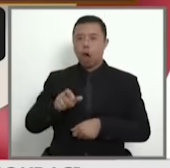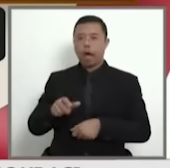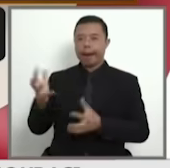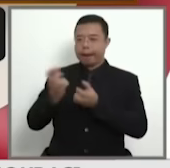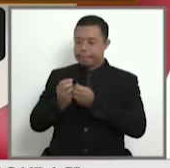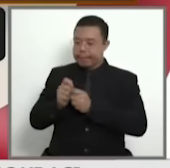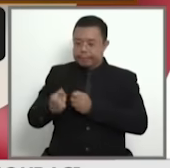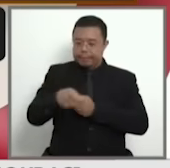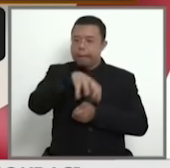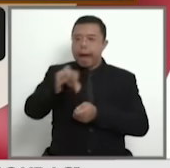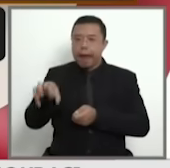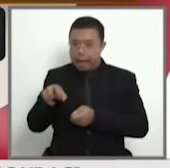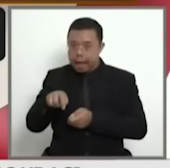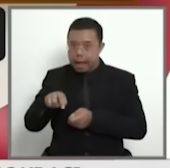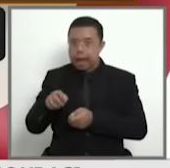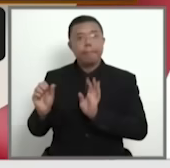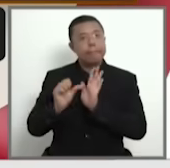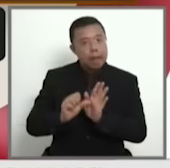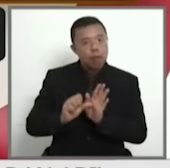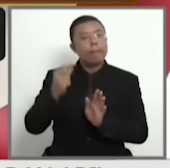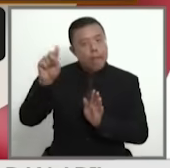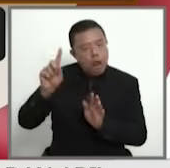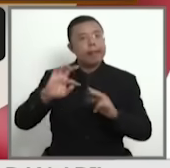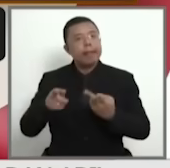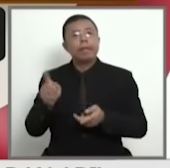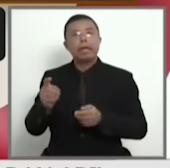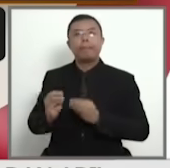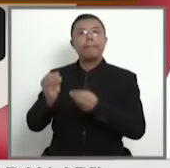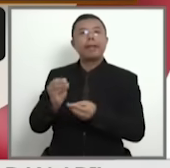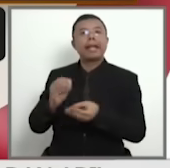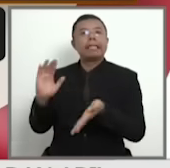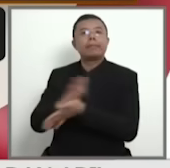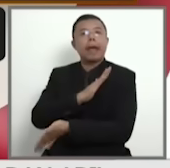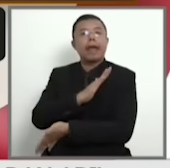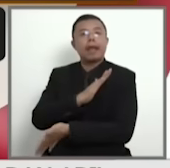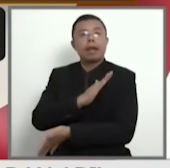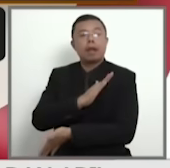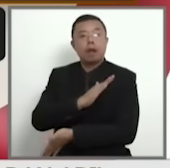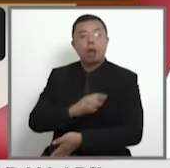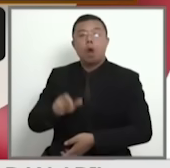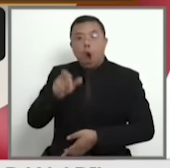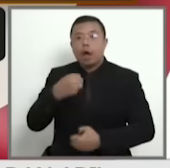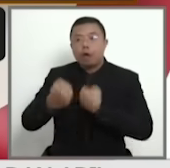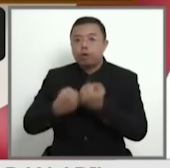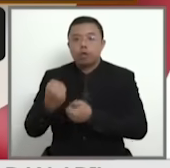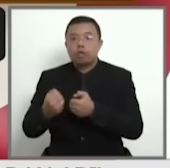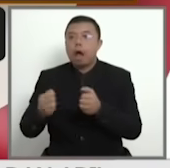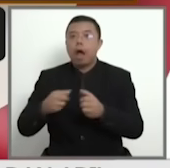sosial itu pada satu sisi memang membantu sisi lain ini memberikan usaha pada Justru usaha-usaha